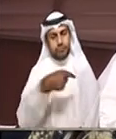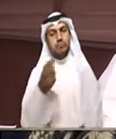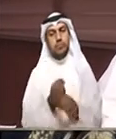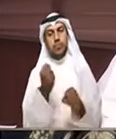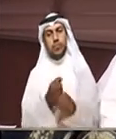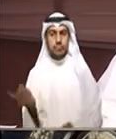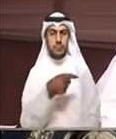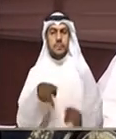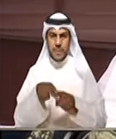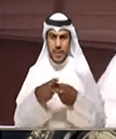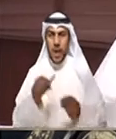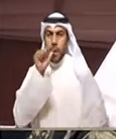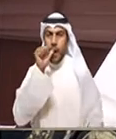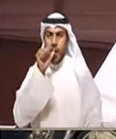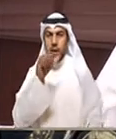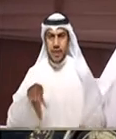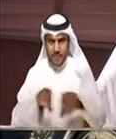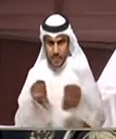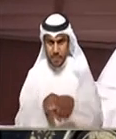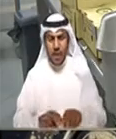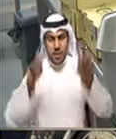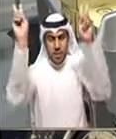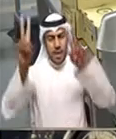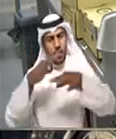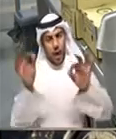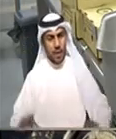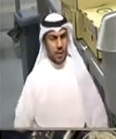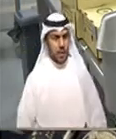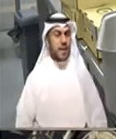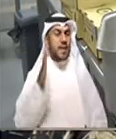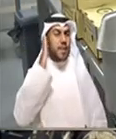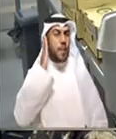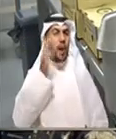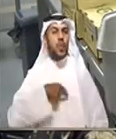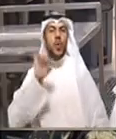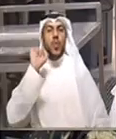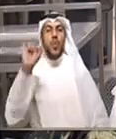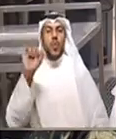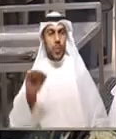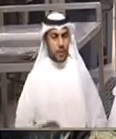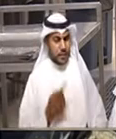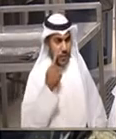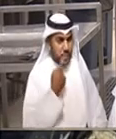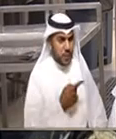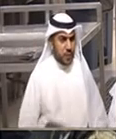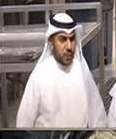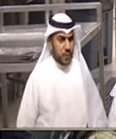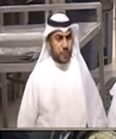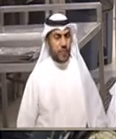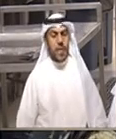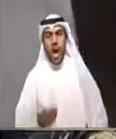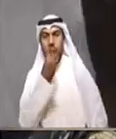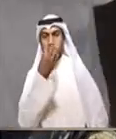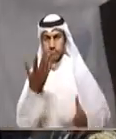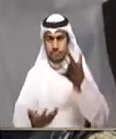ثم اللي هي مباني طبعا بشكل عام. أقسام كثيرة ومتعددة في إدارة الخدمات، منها قسم التغذية